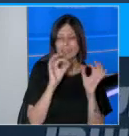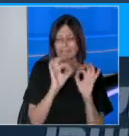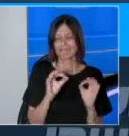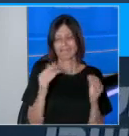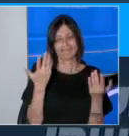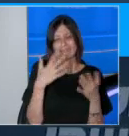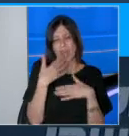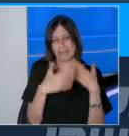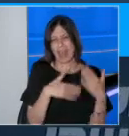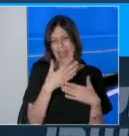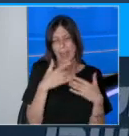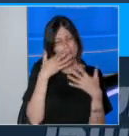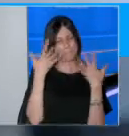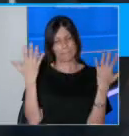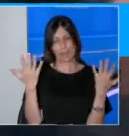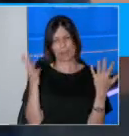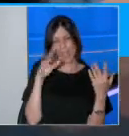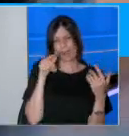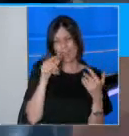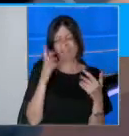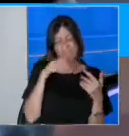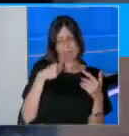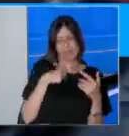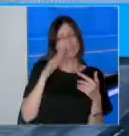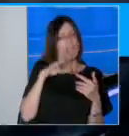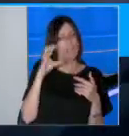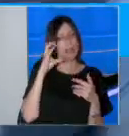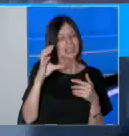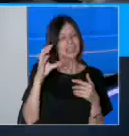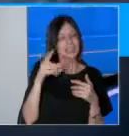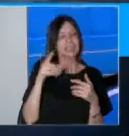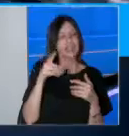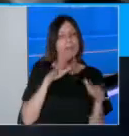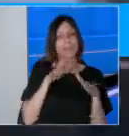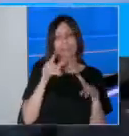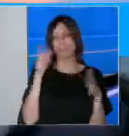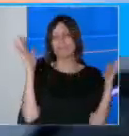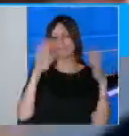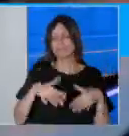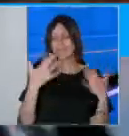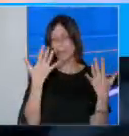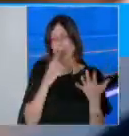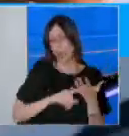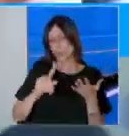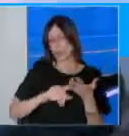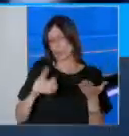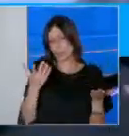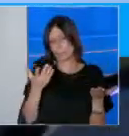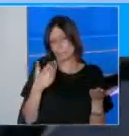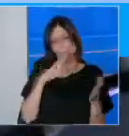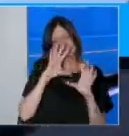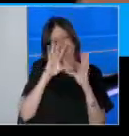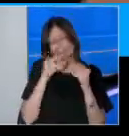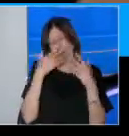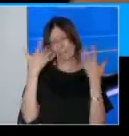על המהלך. תראה, הרי ברור לך, וגם לי וגם למאזינים, שהממשלה הזאת תתפרק תוך כמה חודשים. כן. הרי לכולם